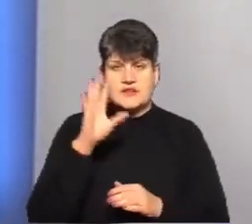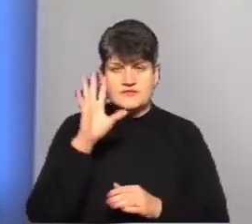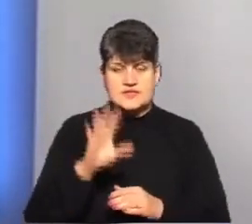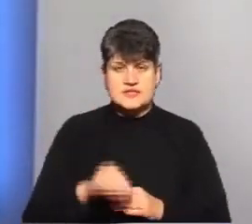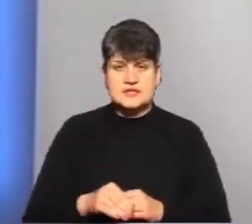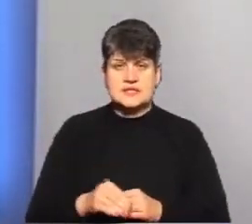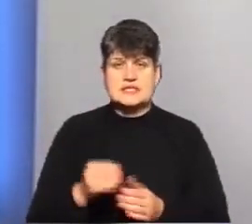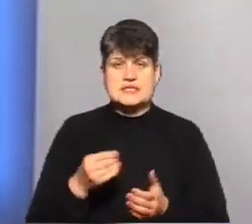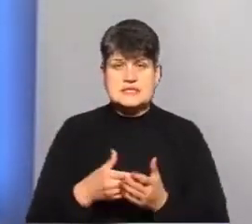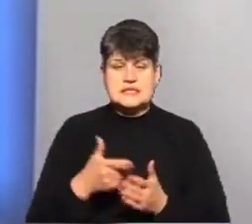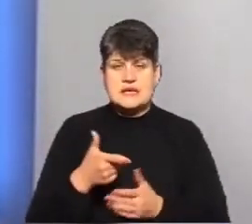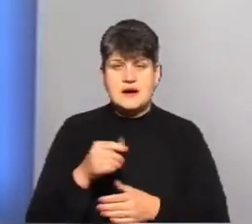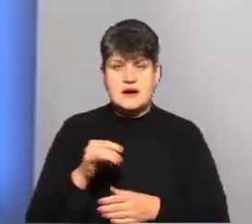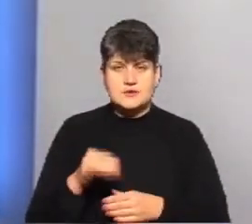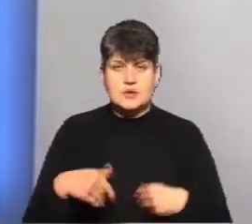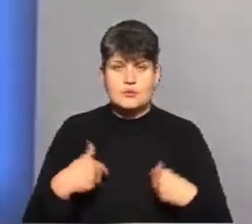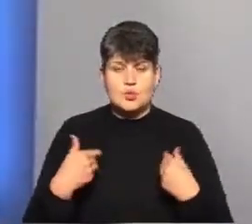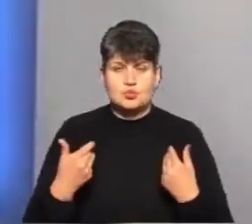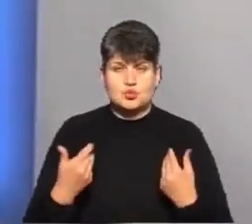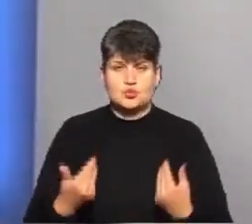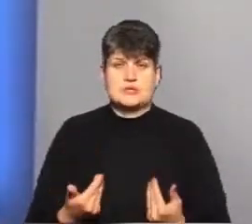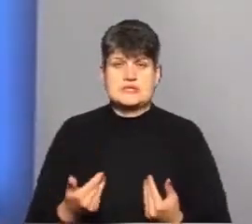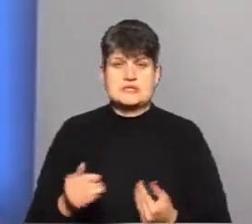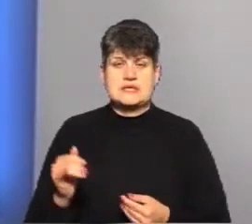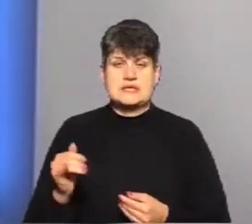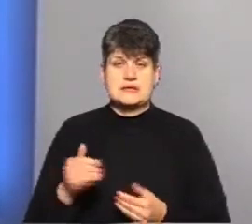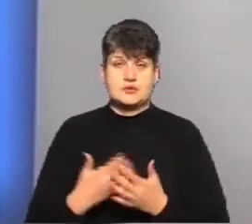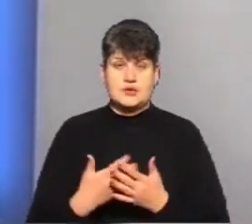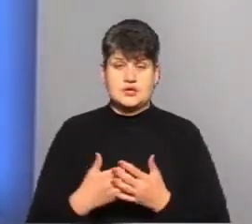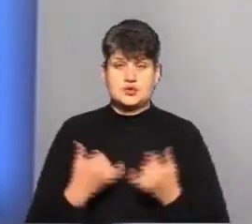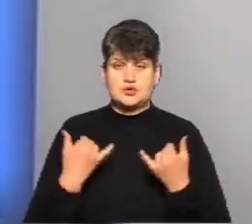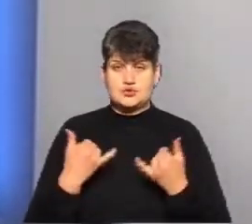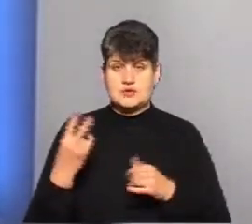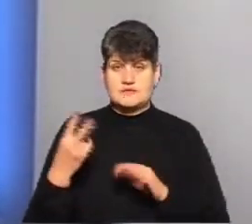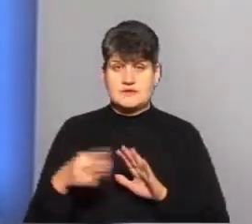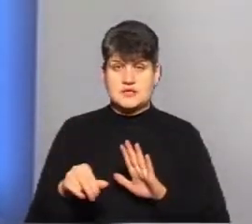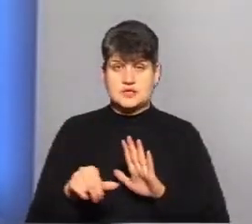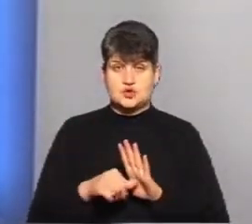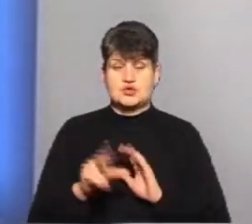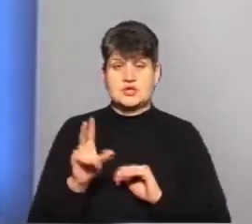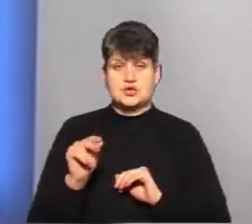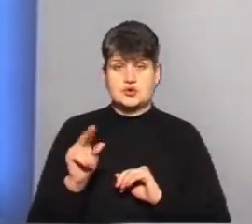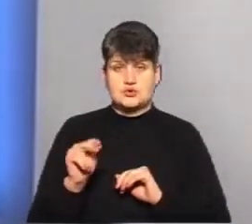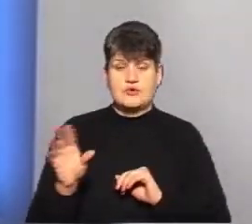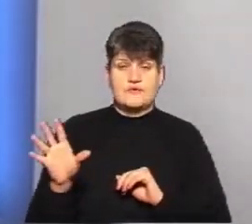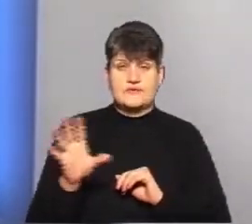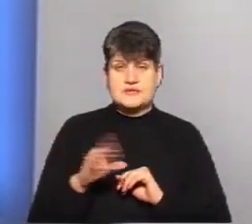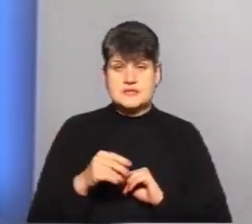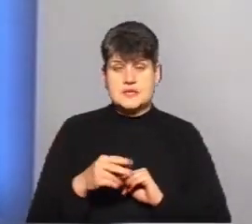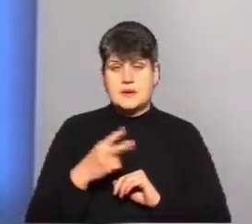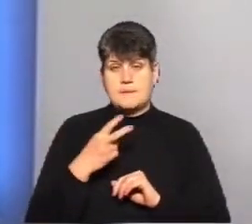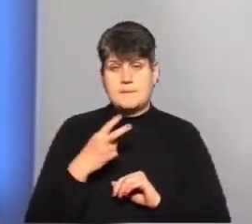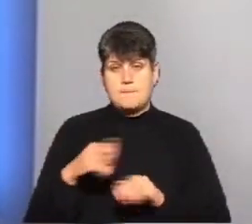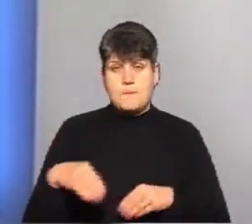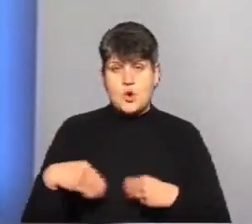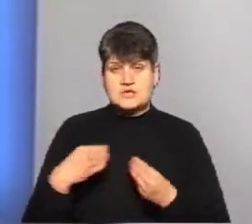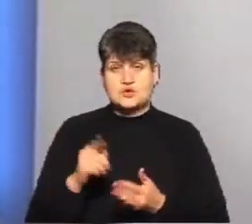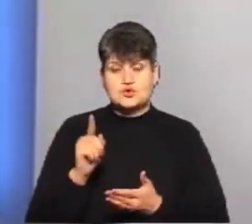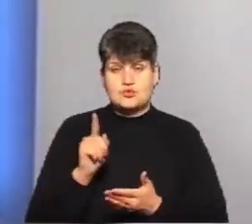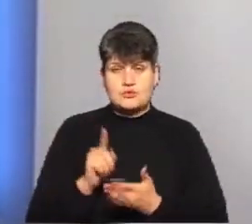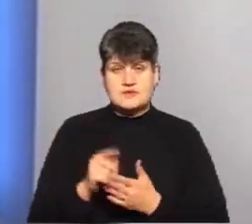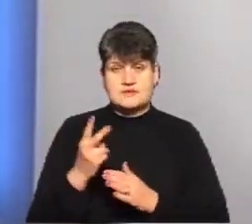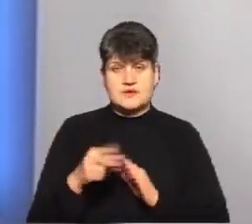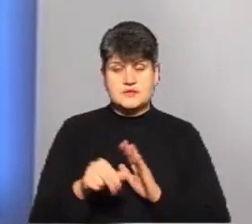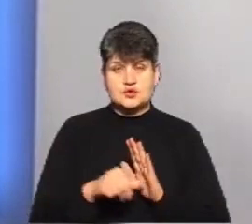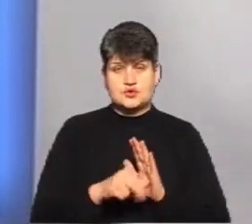яка пропонується. До речі, сьогодні 26 число. Всі постачальники зобов'язані від 26 числа до